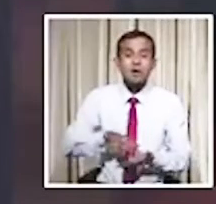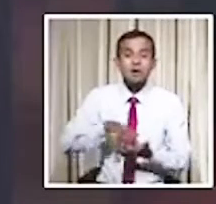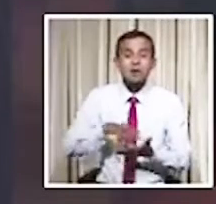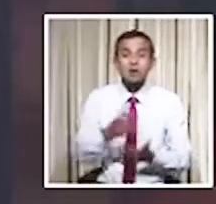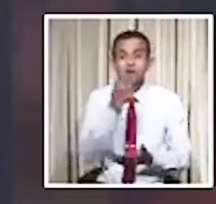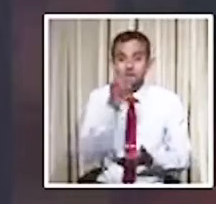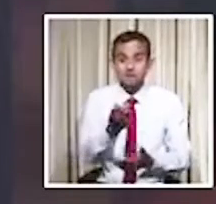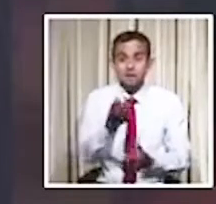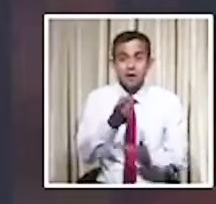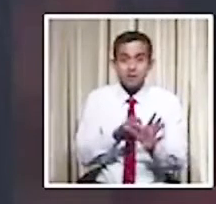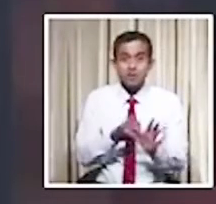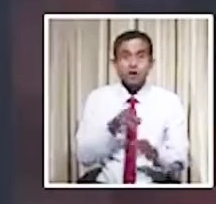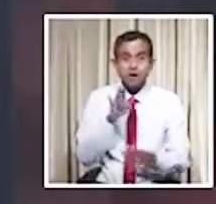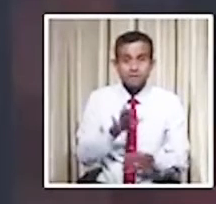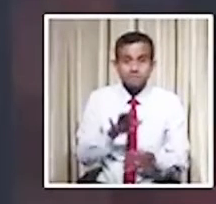கூறிக்கொள்கின்றோம்.